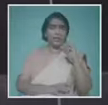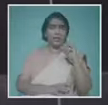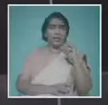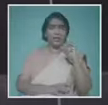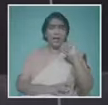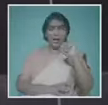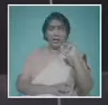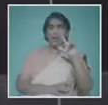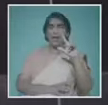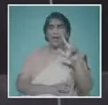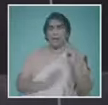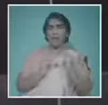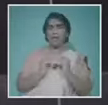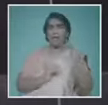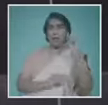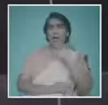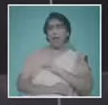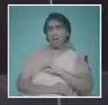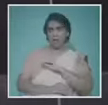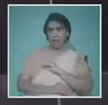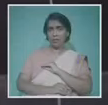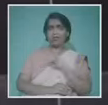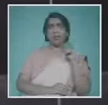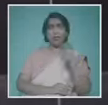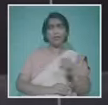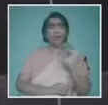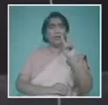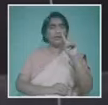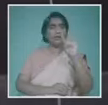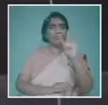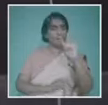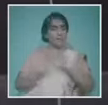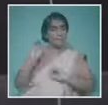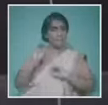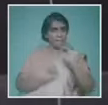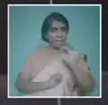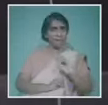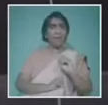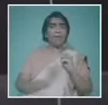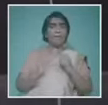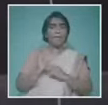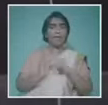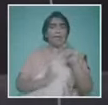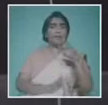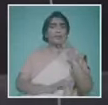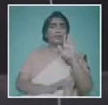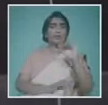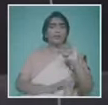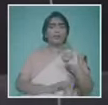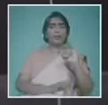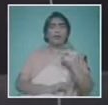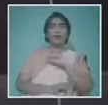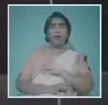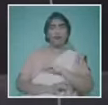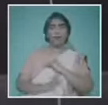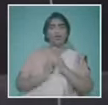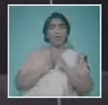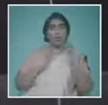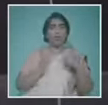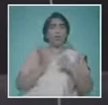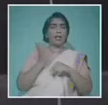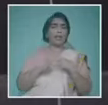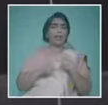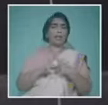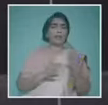1068ක වැඩි වෙලා තියෙනවා කිව්වා ආදායම. ඒකෙන් 124ක් මිලියන් 256ක් ආදායම වැඩිපුර ආදායම් බදු